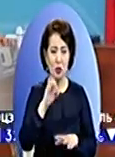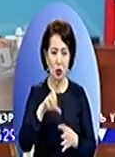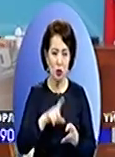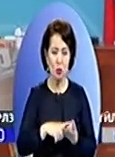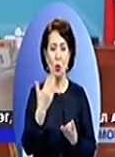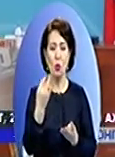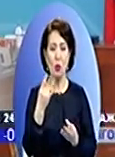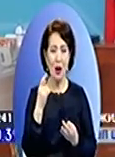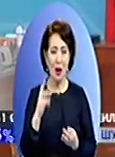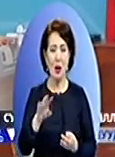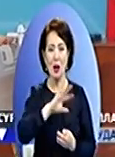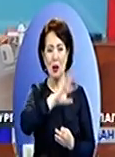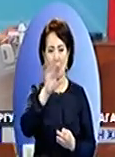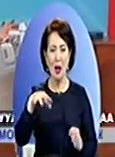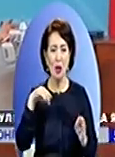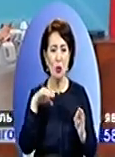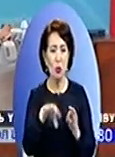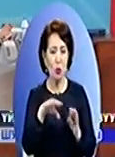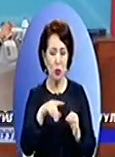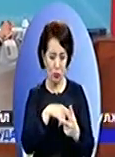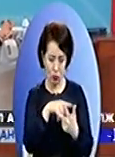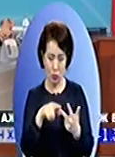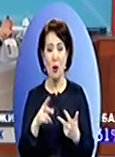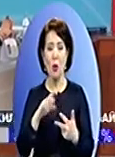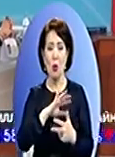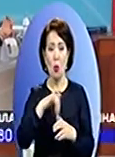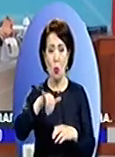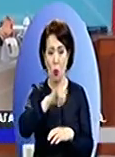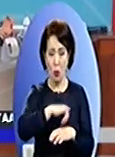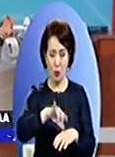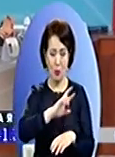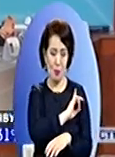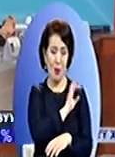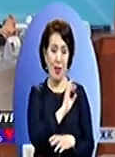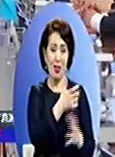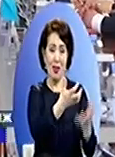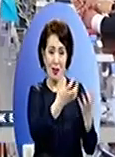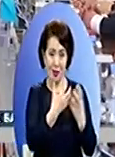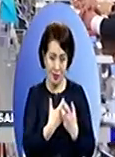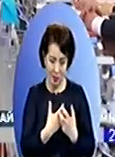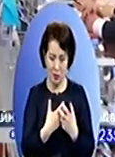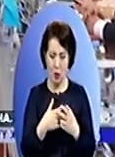уул уурхай ашигт малтмалаас орж ирж байгаа баялгаа улсын тэгш хуваарлахын тулд баялагын